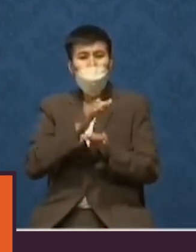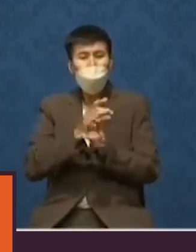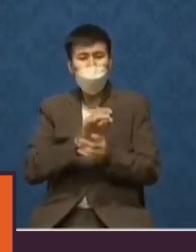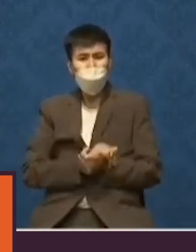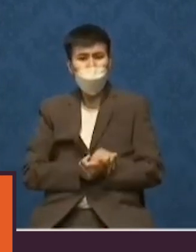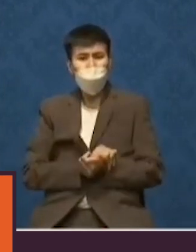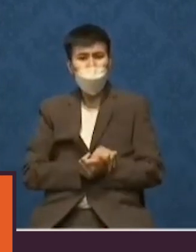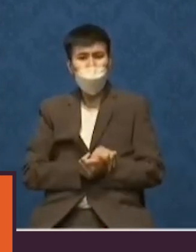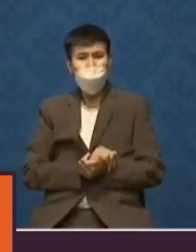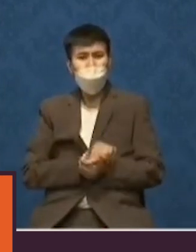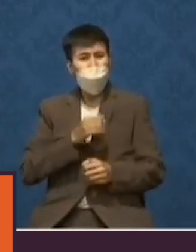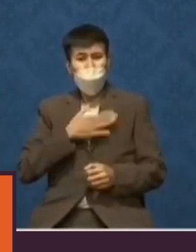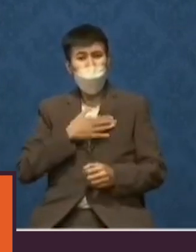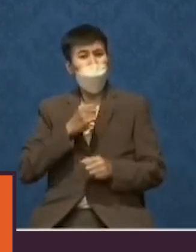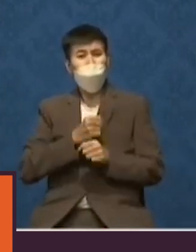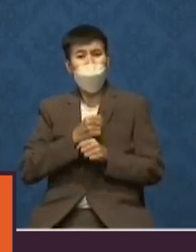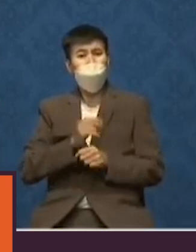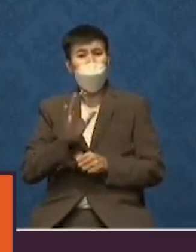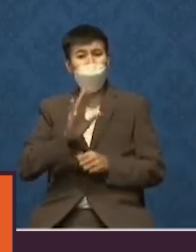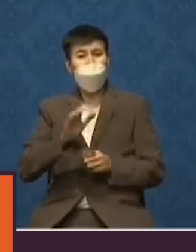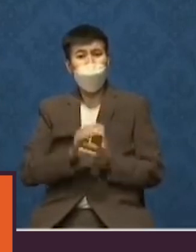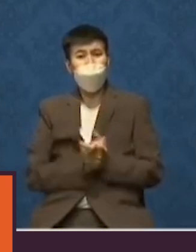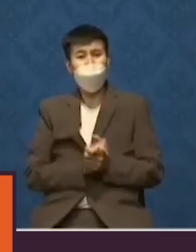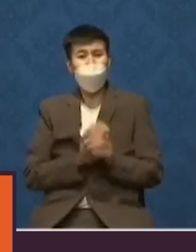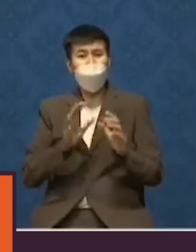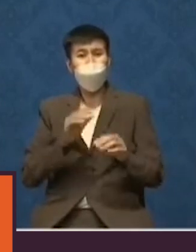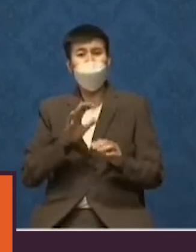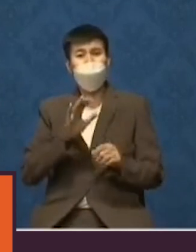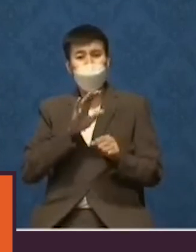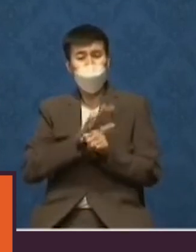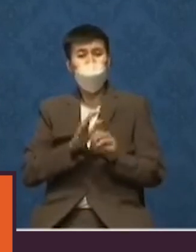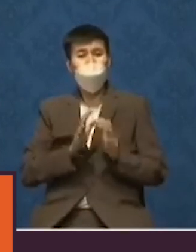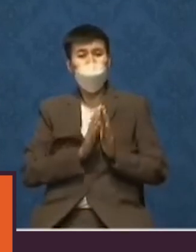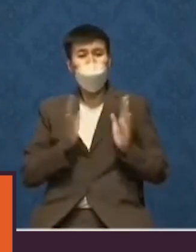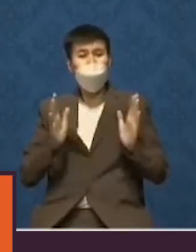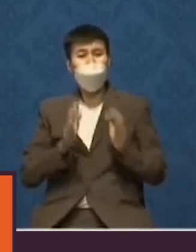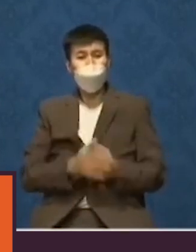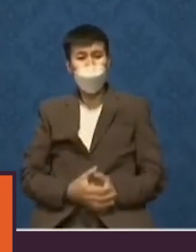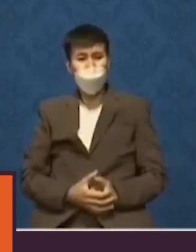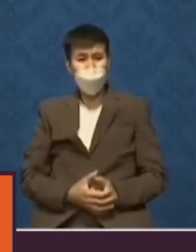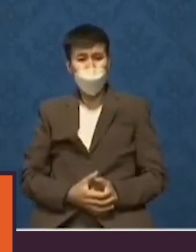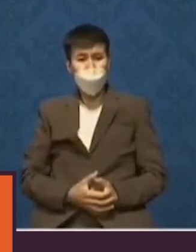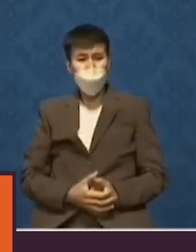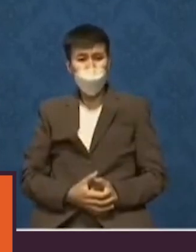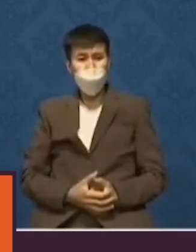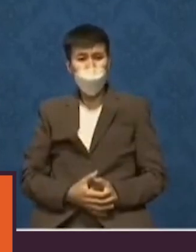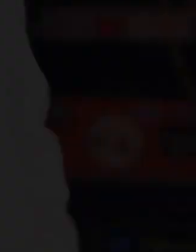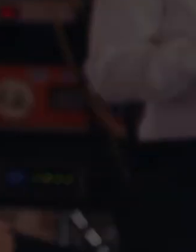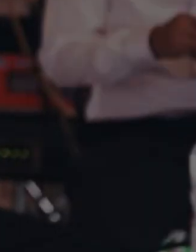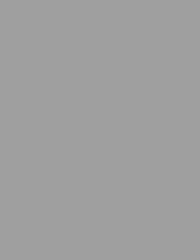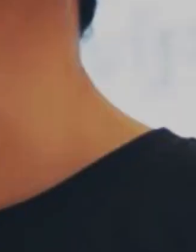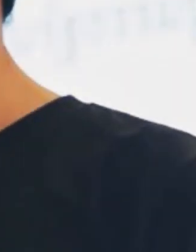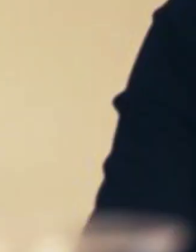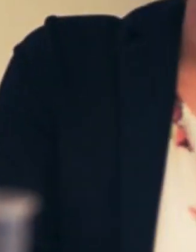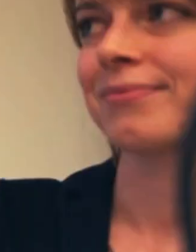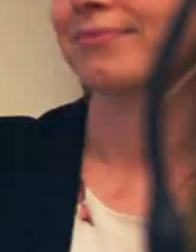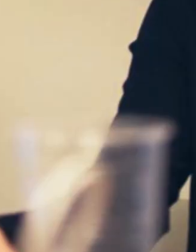องผมได้แค่นี้แค่นี้ครับท่านประธานขอบคุณครับ เชิญผู้แทนกรมสรรพสา